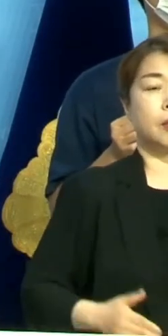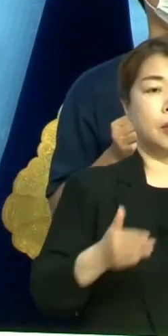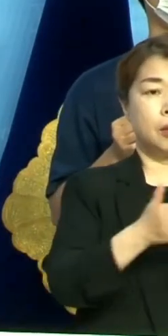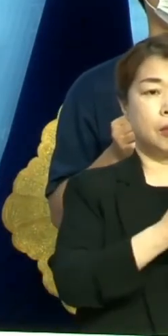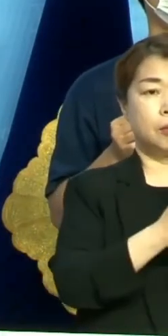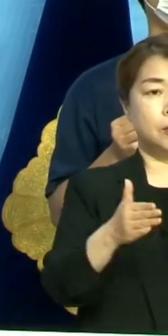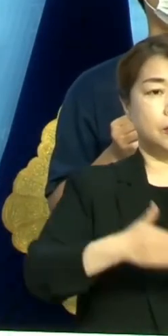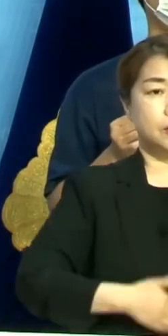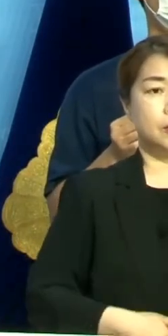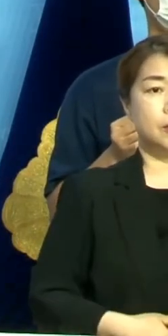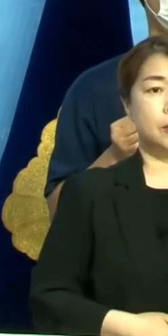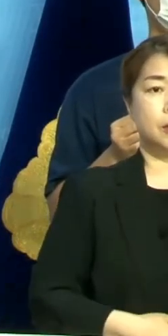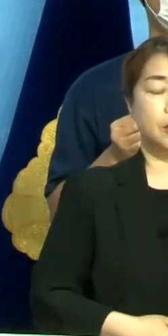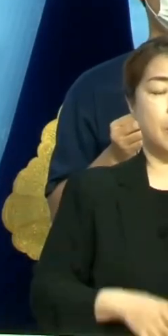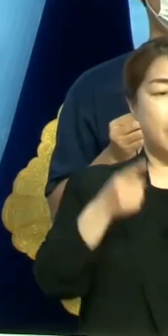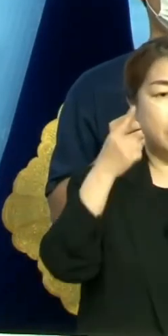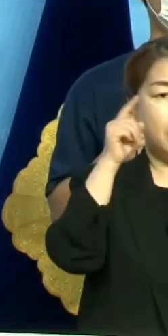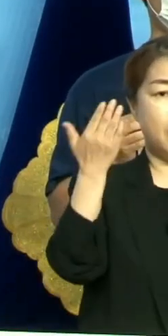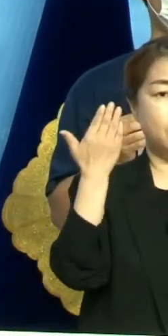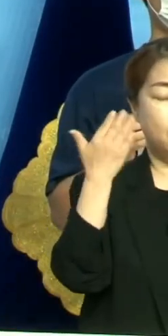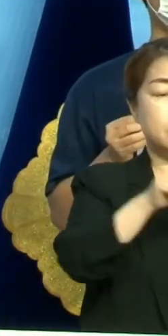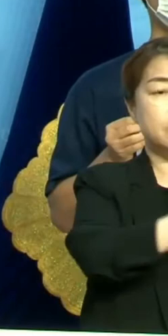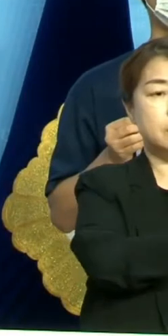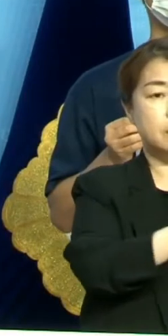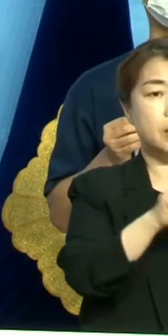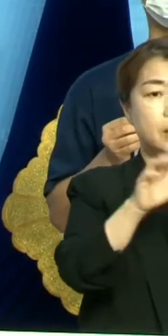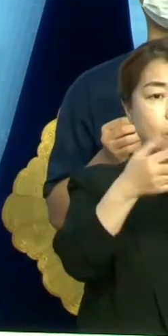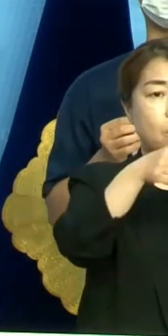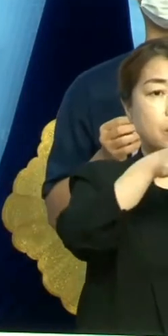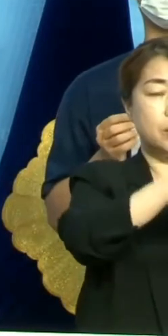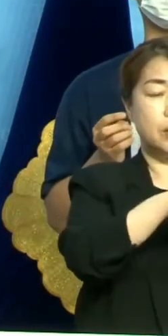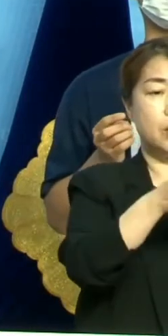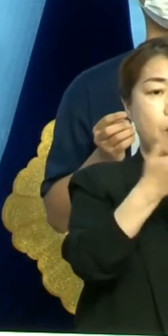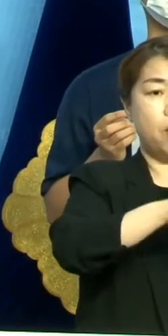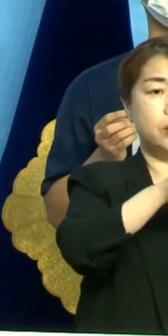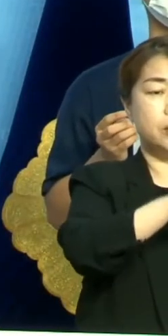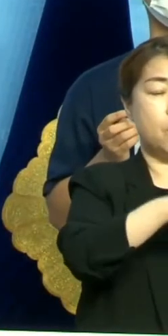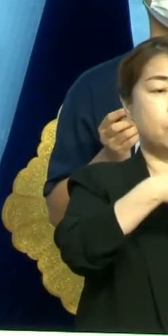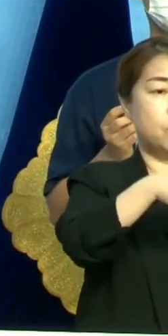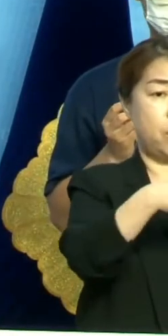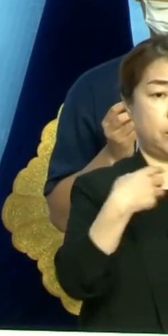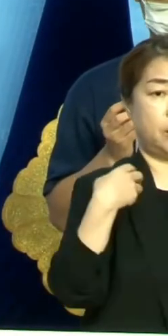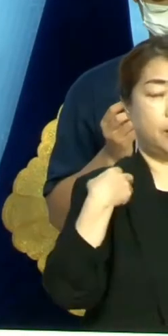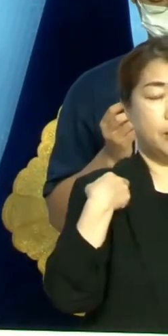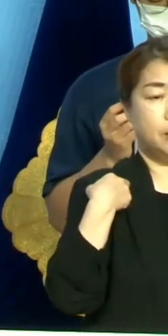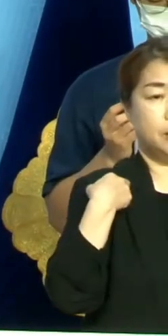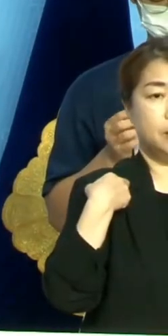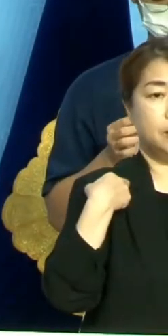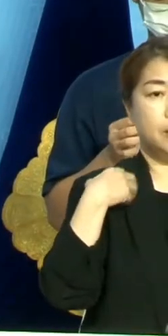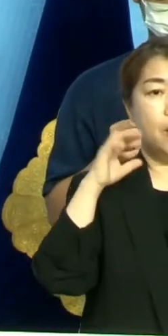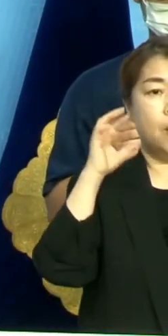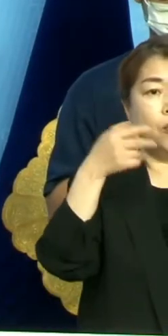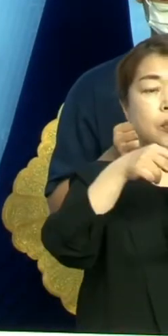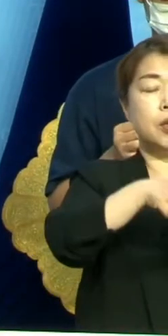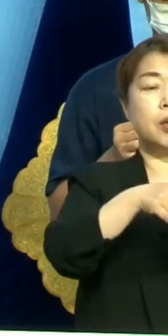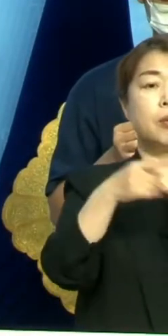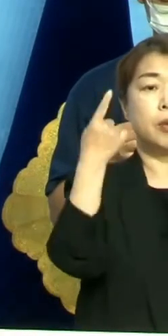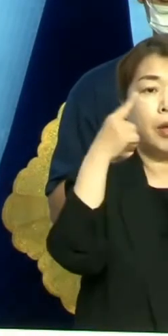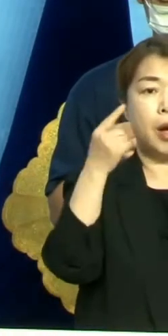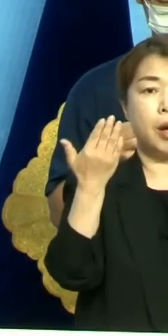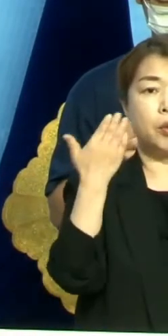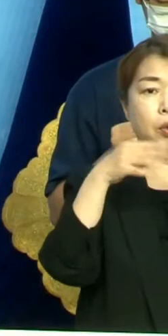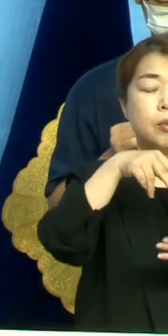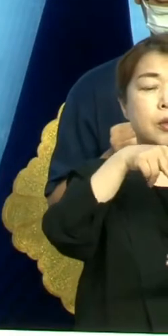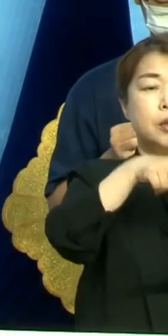더 어 대학교 특히 굼 공적 9 육교 아닌 국립대학교 는 이 문제를 해결하기